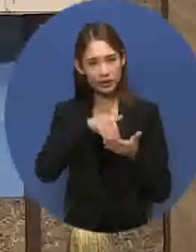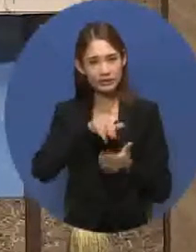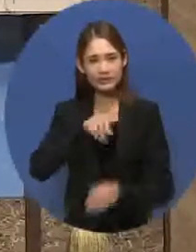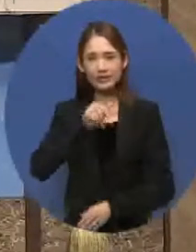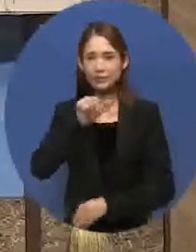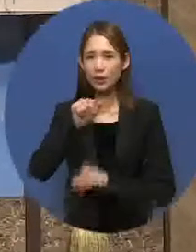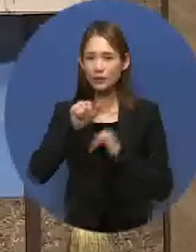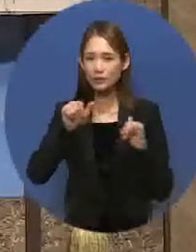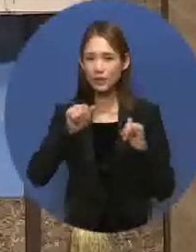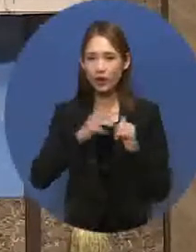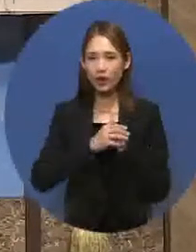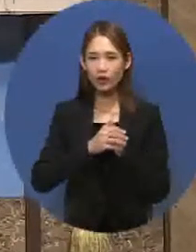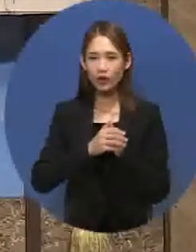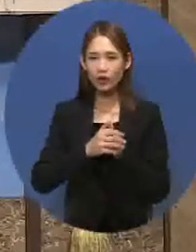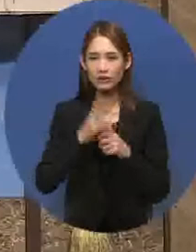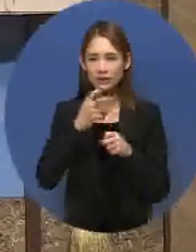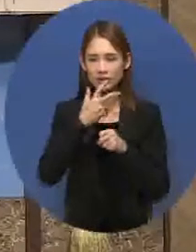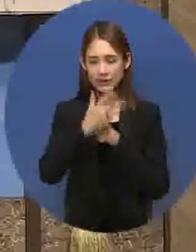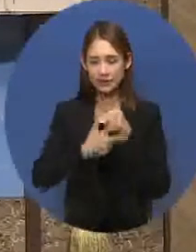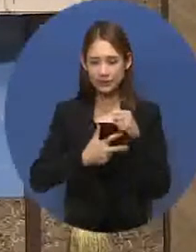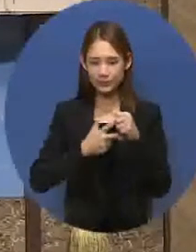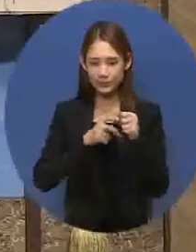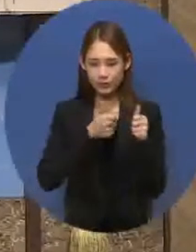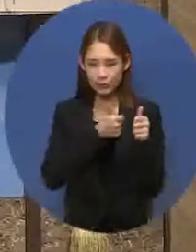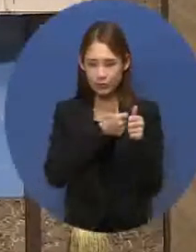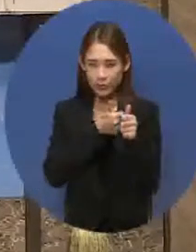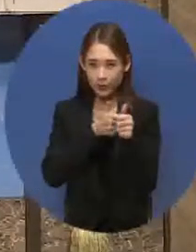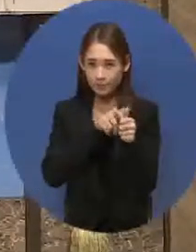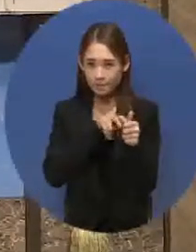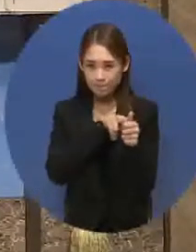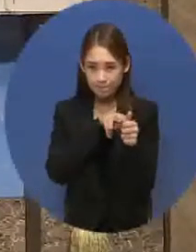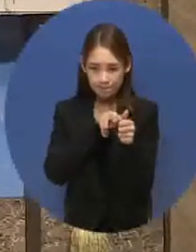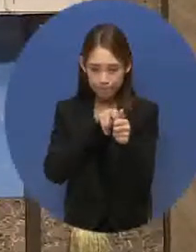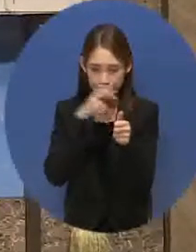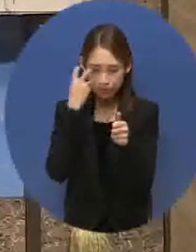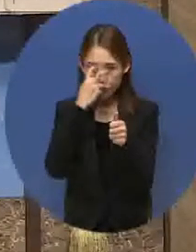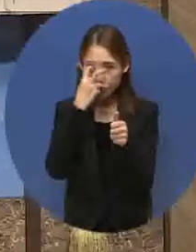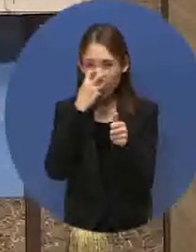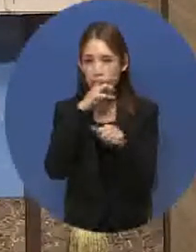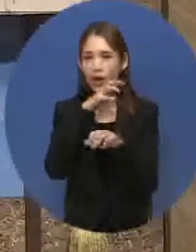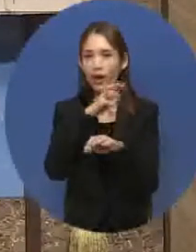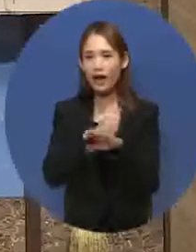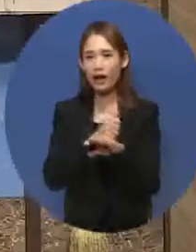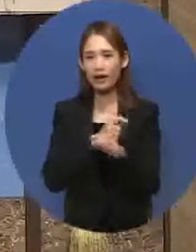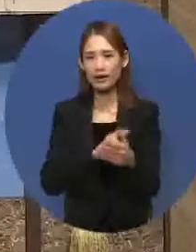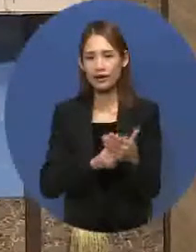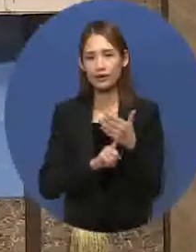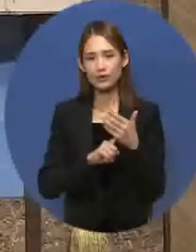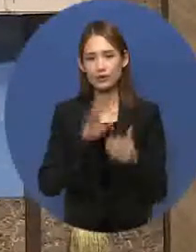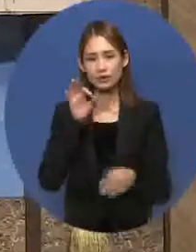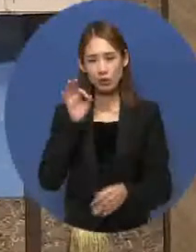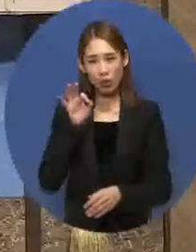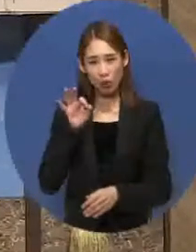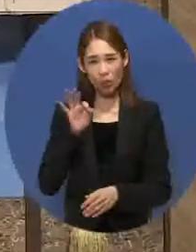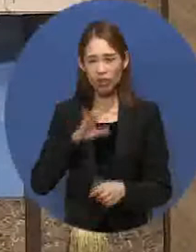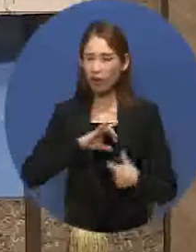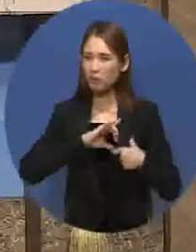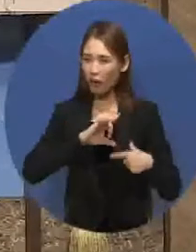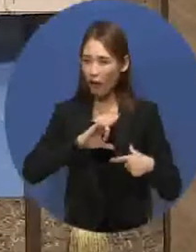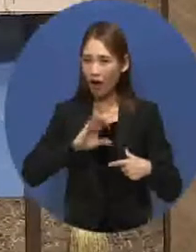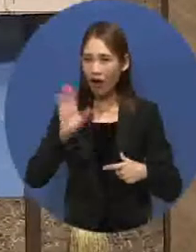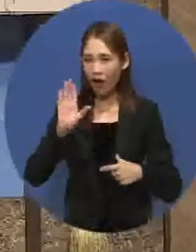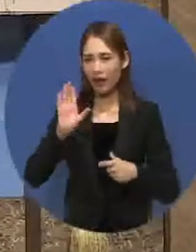750명의 노인을 70년간 추적 조사를 해보니까 예. 결론이 돈도 아니고 명예도